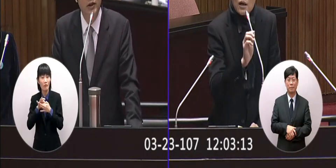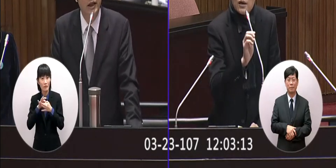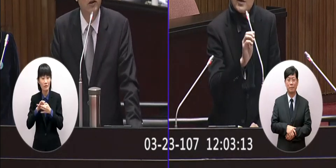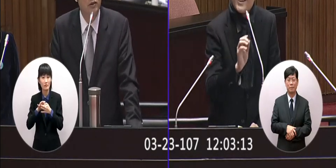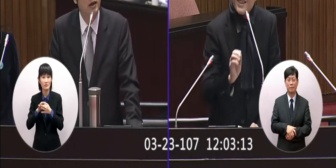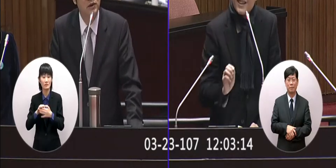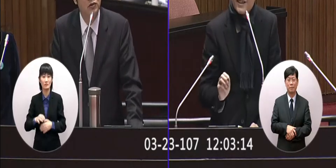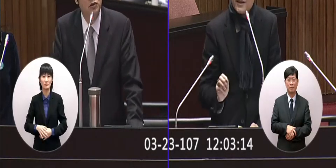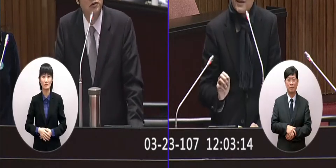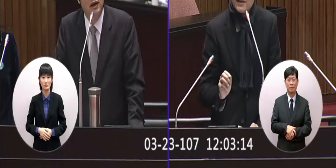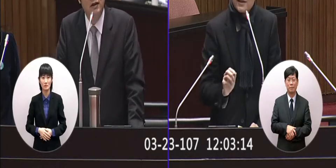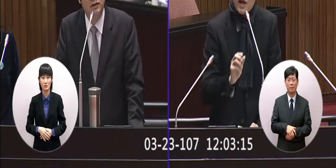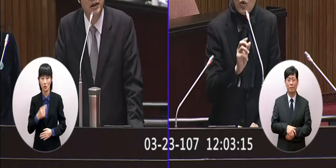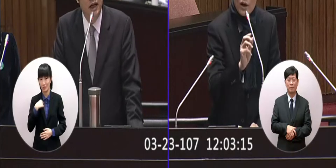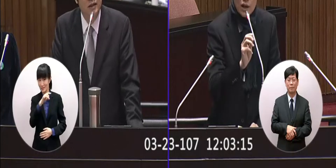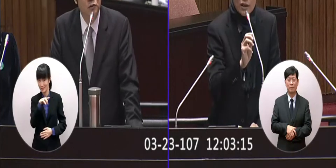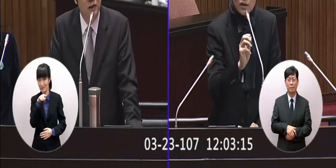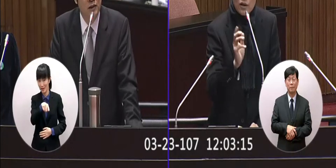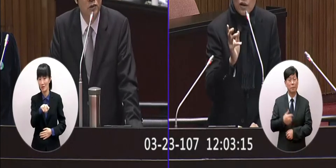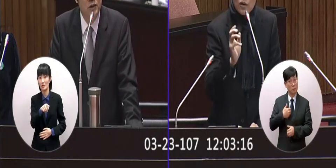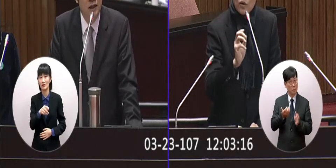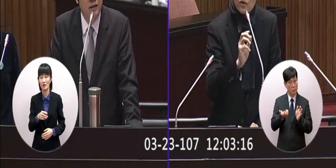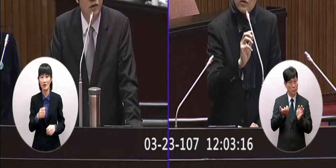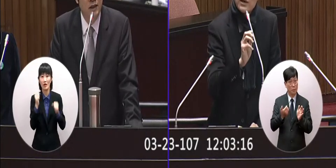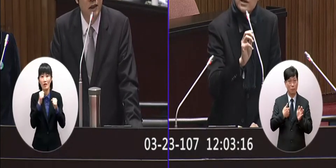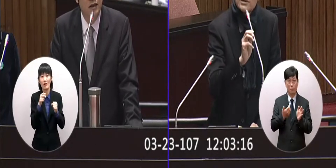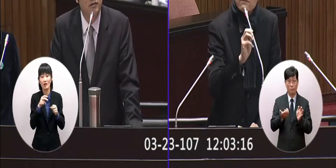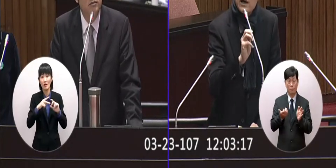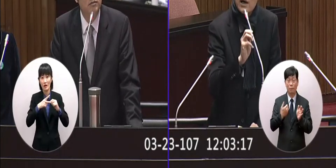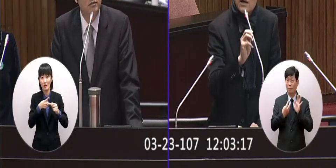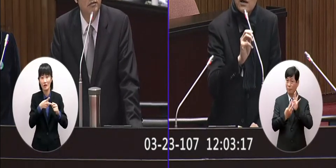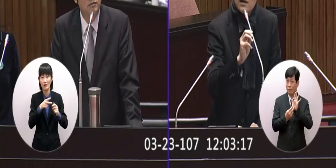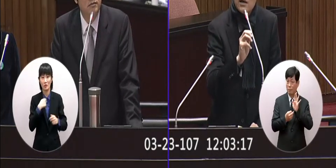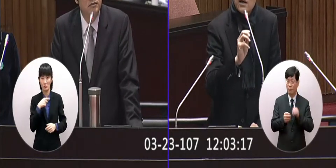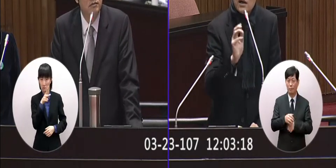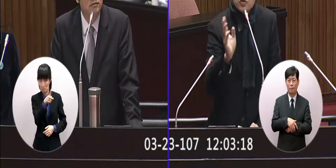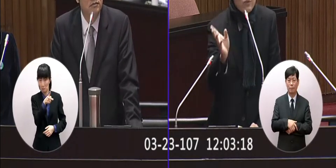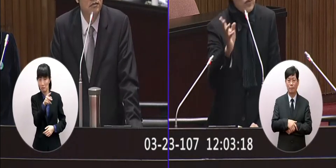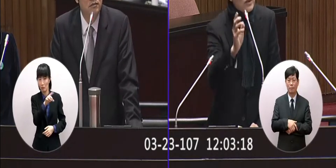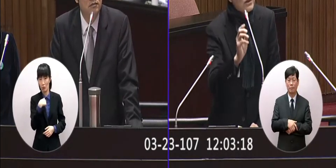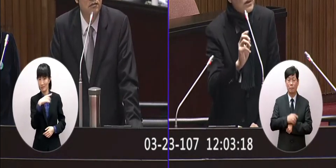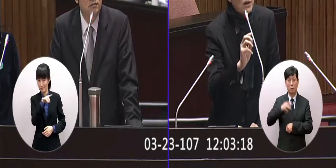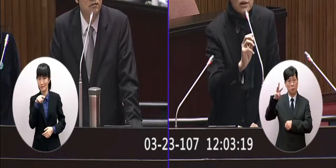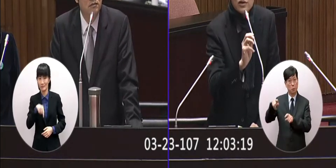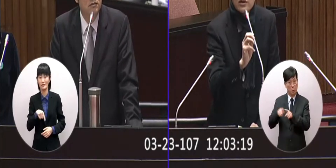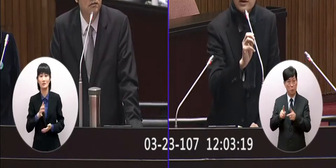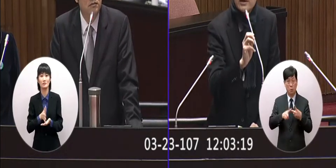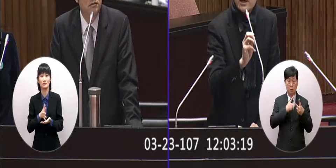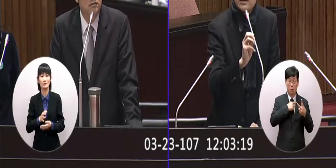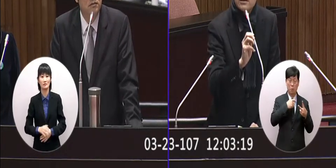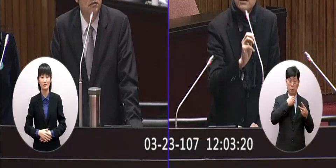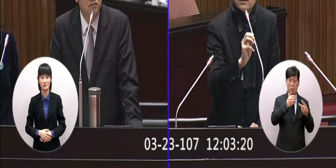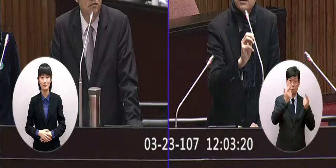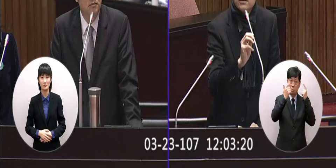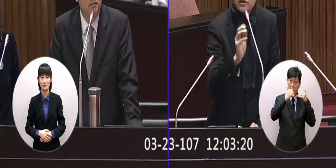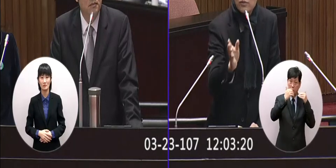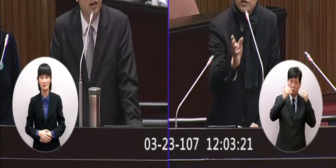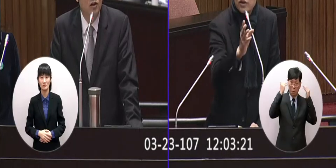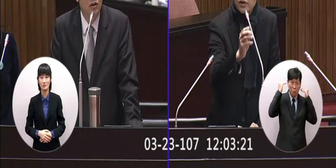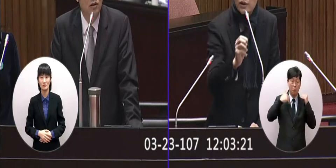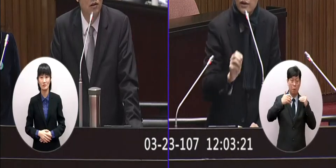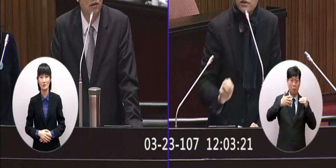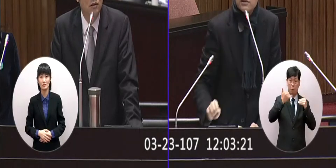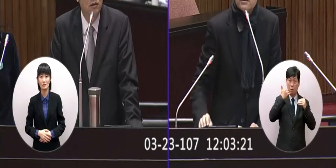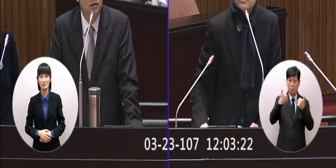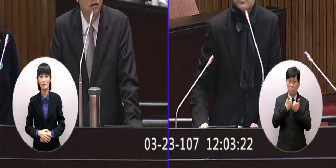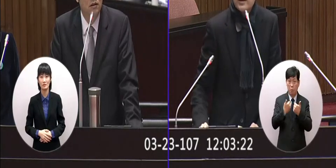那 我引用他们的说法，就是两岸目前能处于冷和状态。 刚刚讲法，啊，川普跟金正恩都可以谈呢，嗯，你什